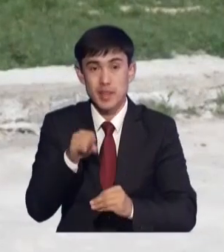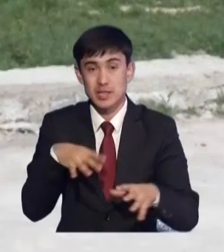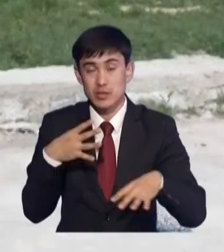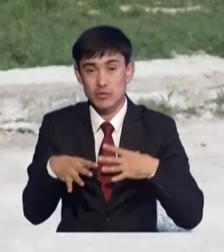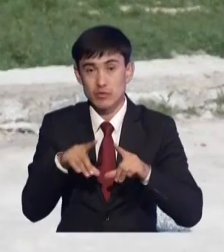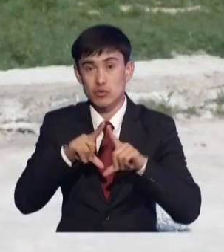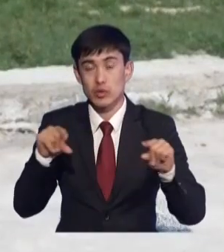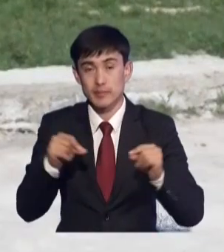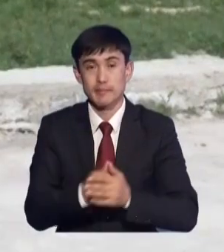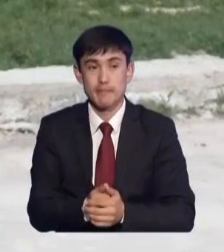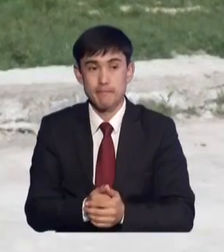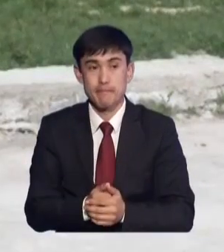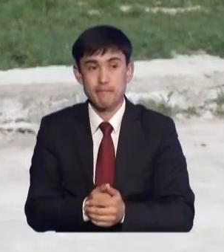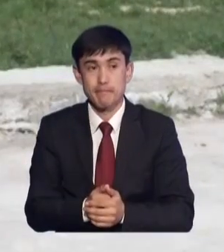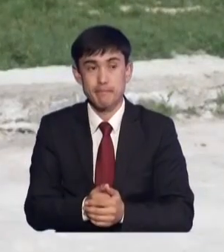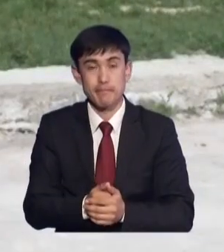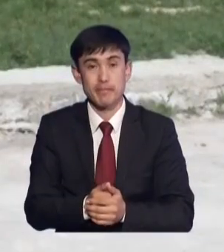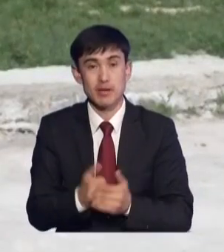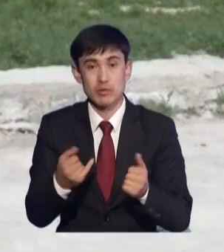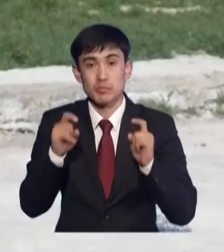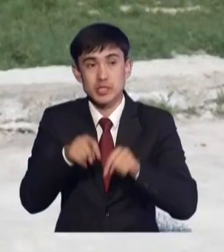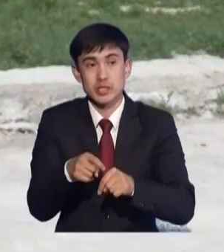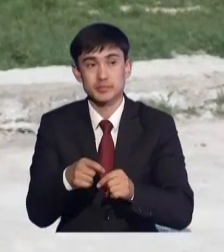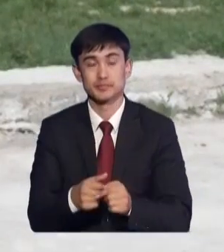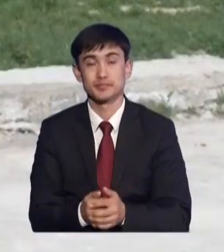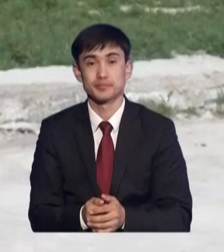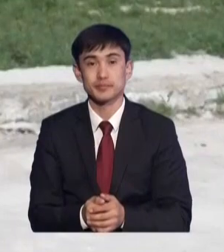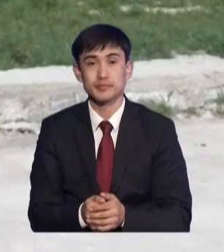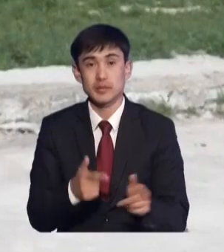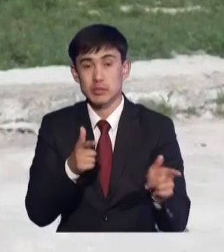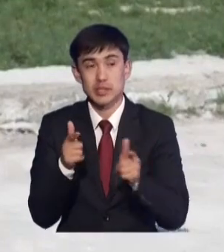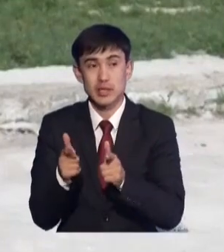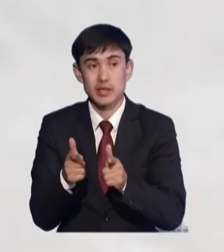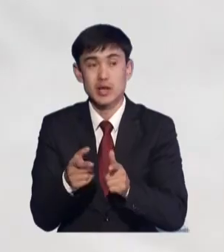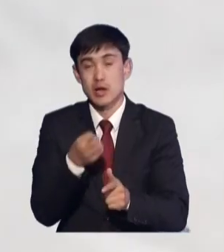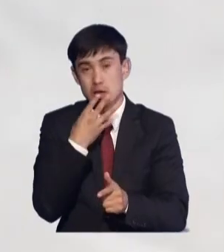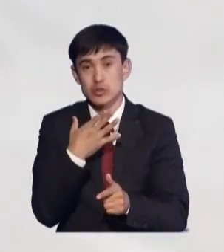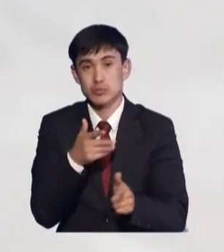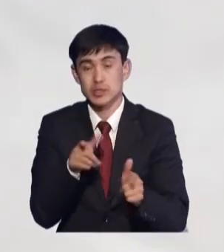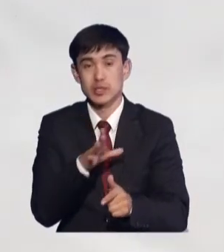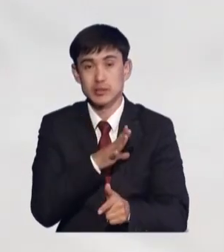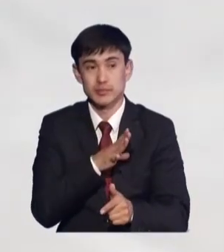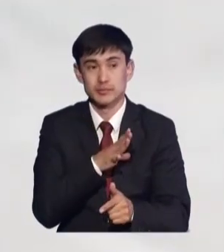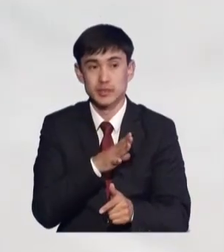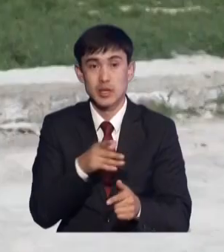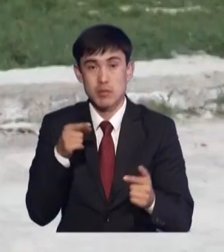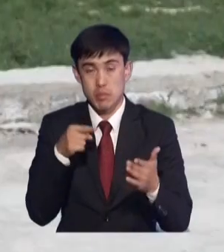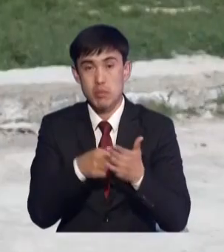тренировке в школе. Ну и вот пришли, получается, сюда, постреляли. Ну, вроде хорошо пострелял,